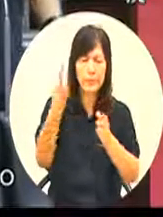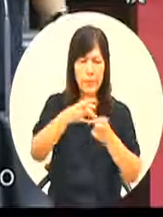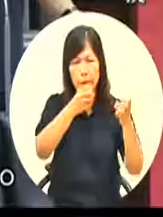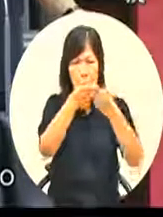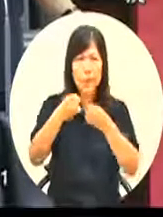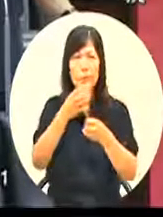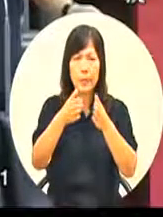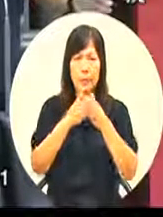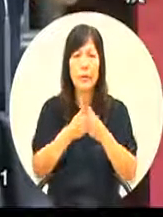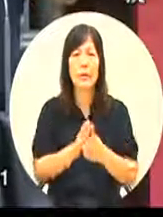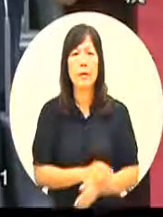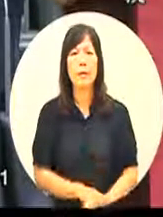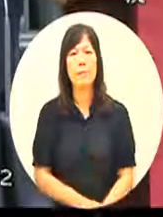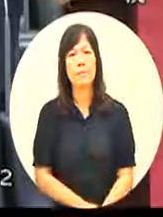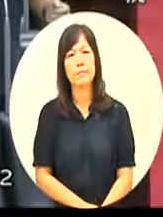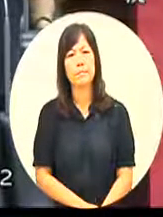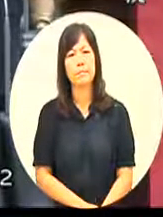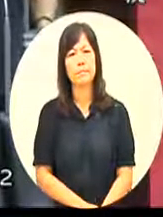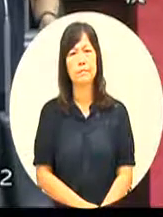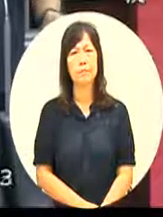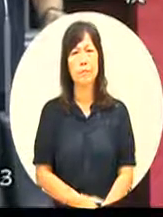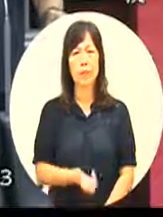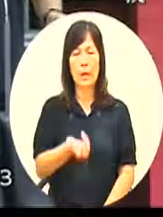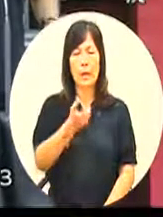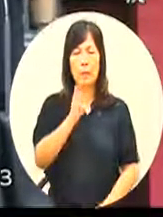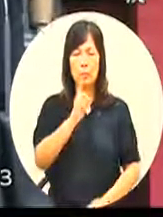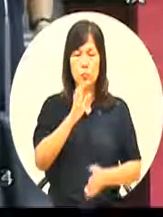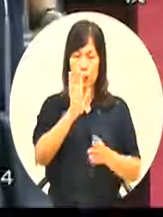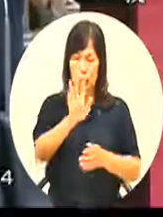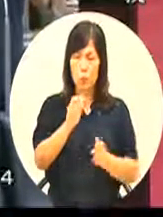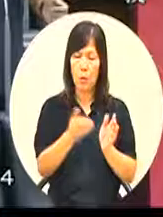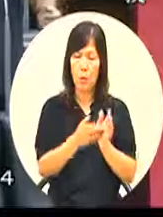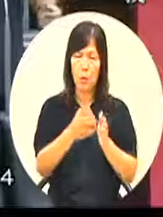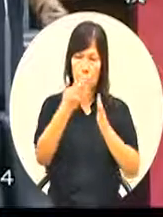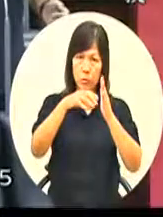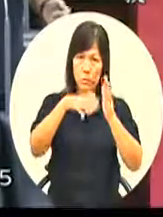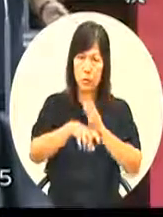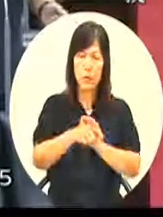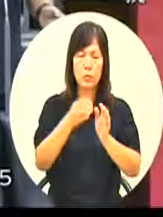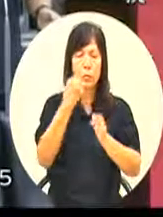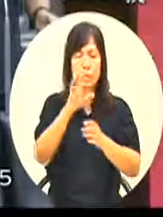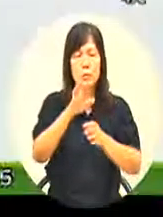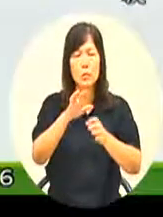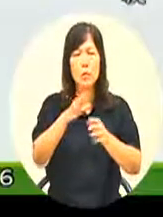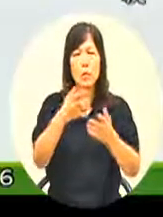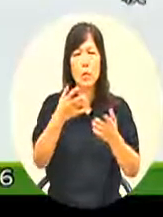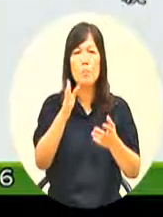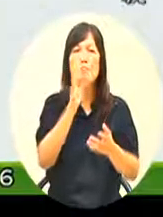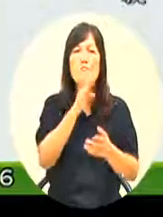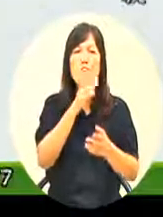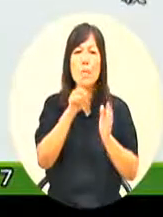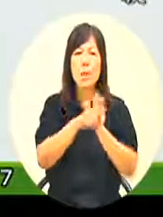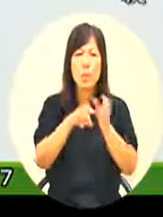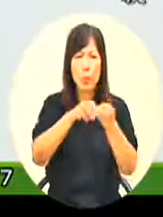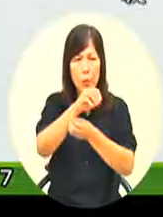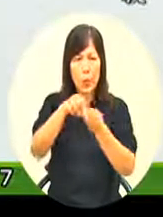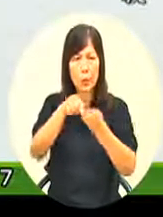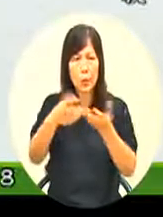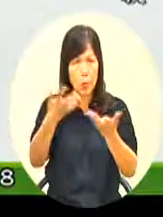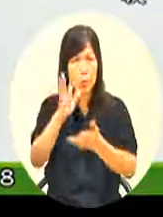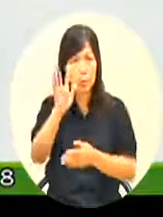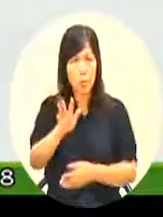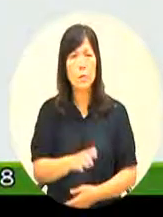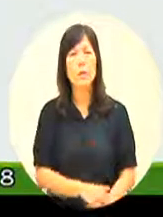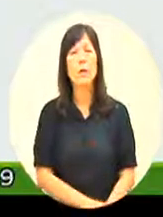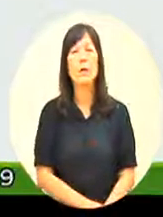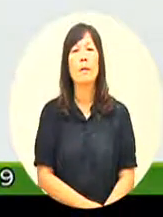论。那我刚刚有已经讲到这个校园闲置空间的活化再利用的问题哈，那